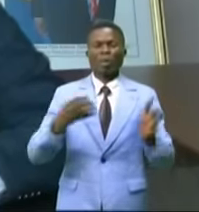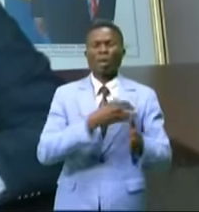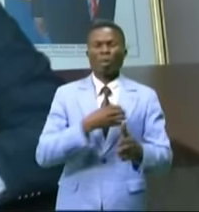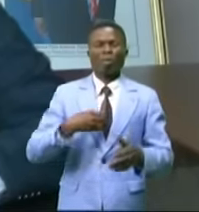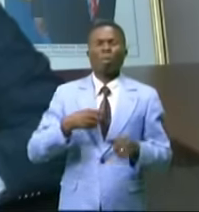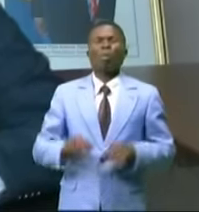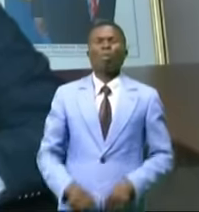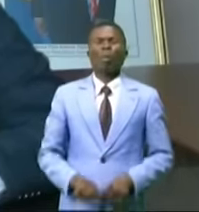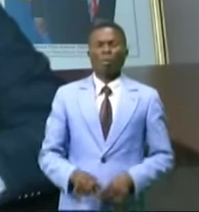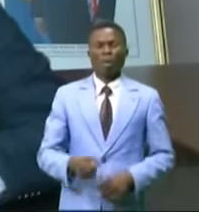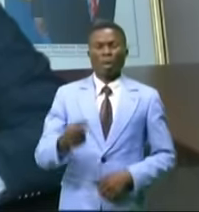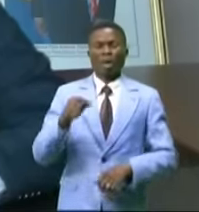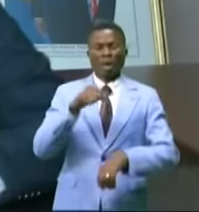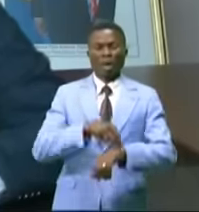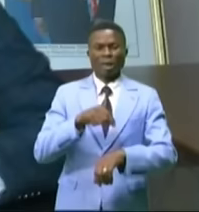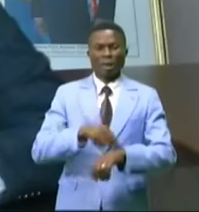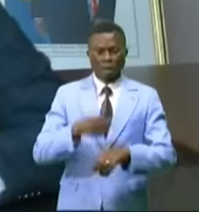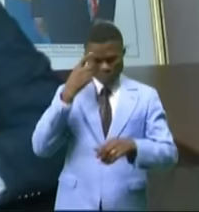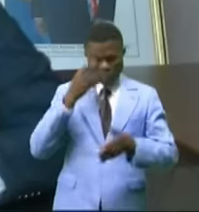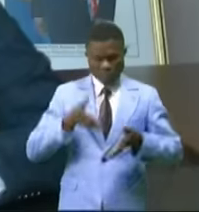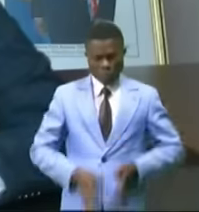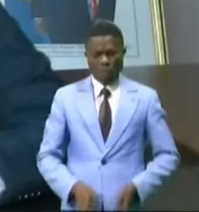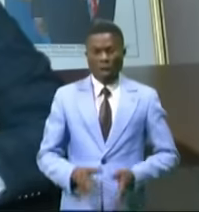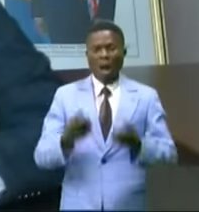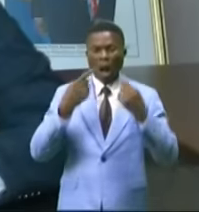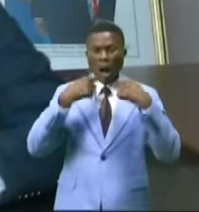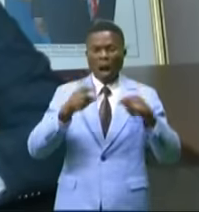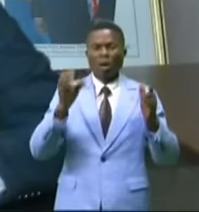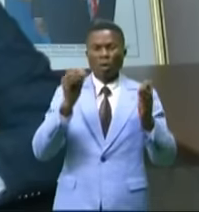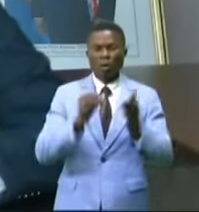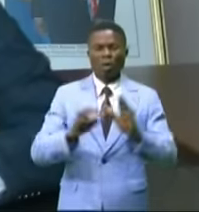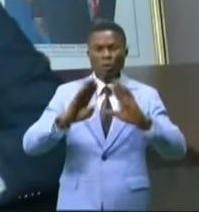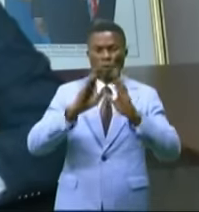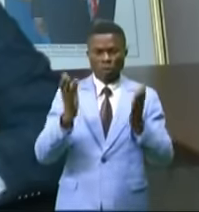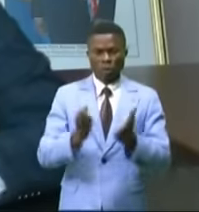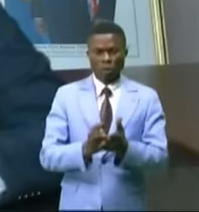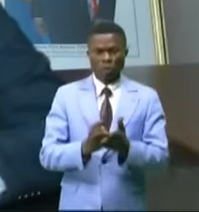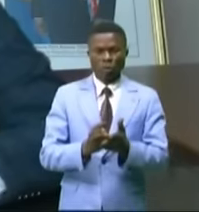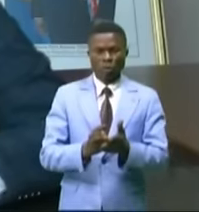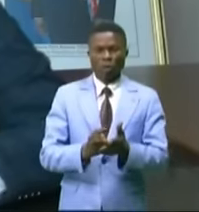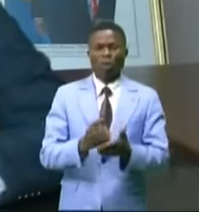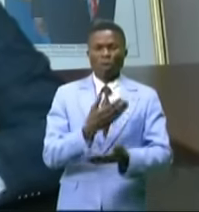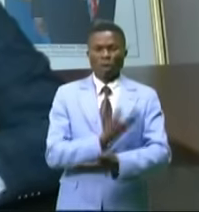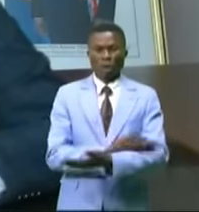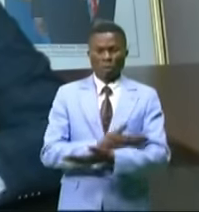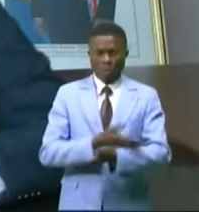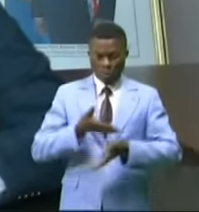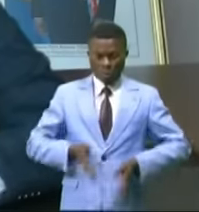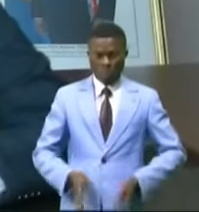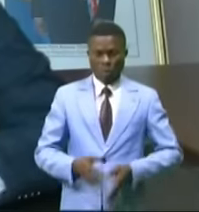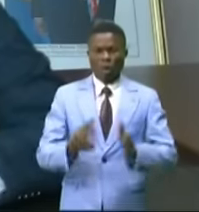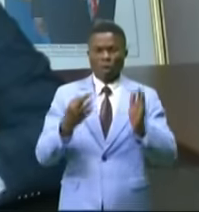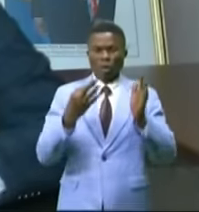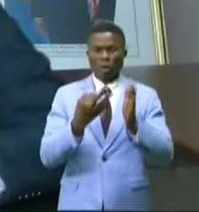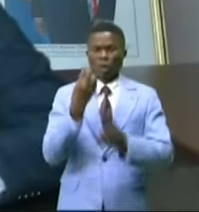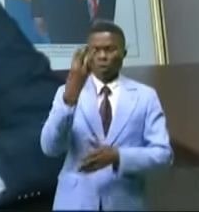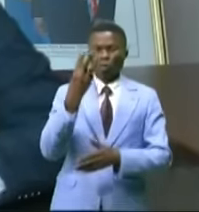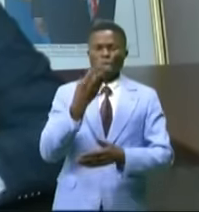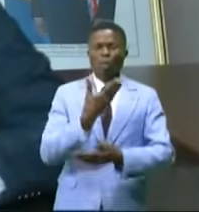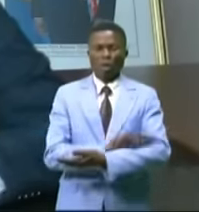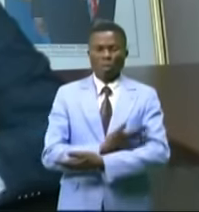en donnant la vie. Je rappelle que toutes les 100 naissances, il y a 3 nouveau-nés qui